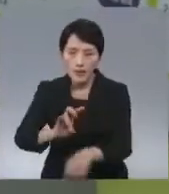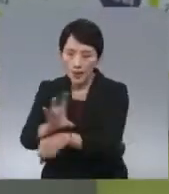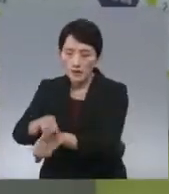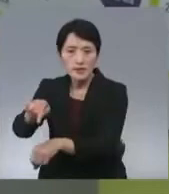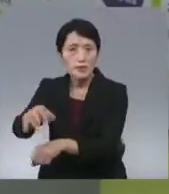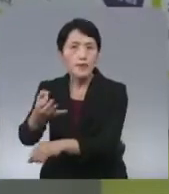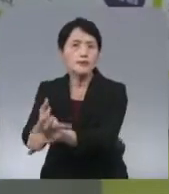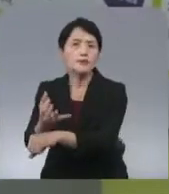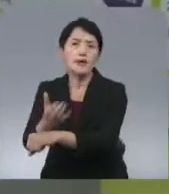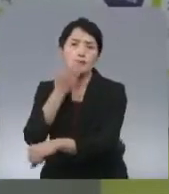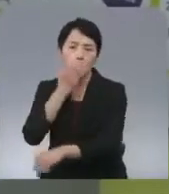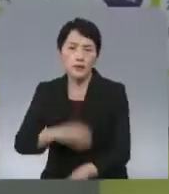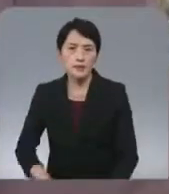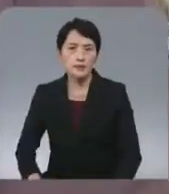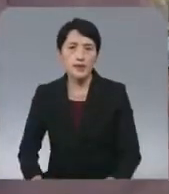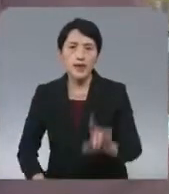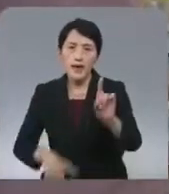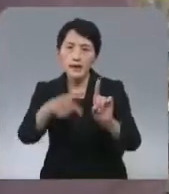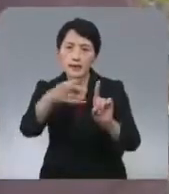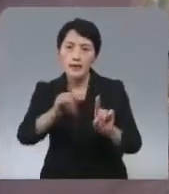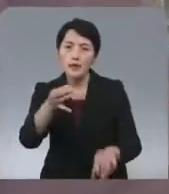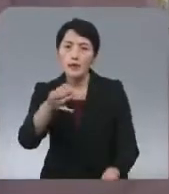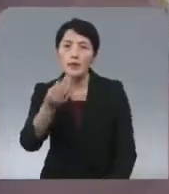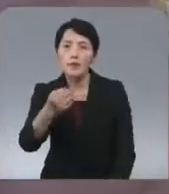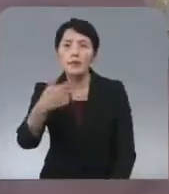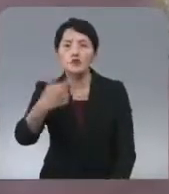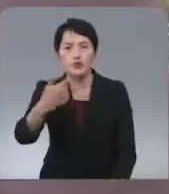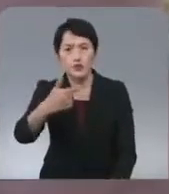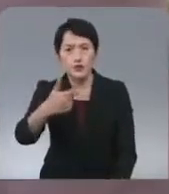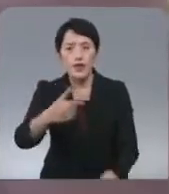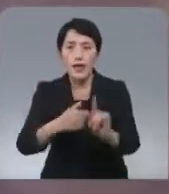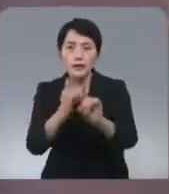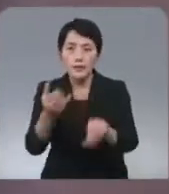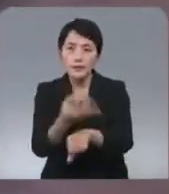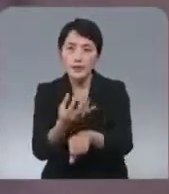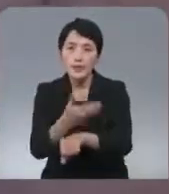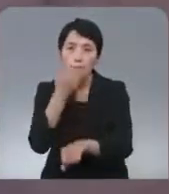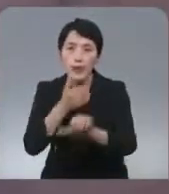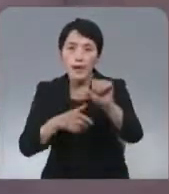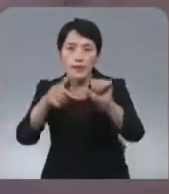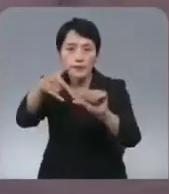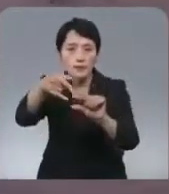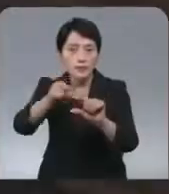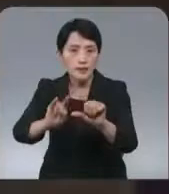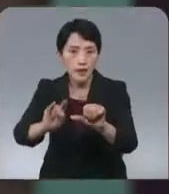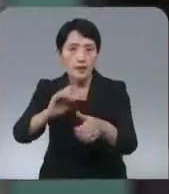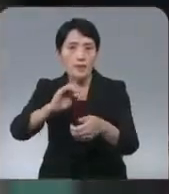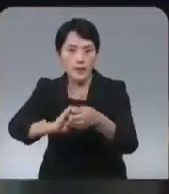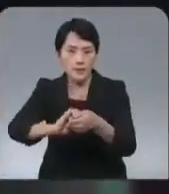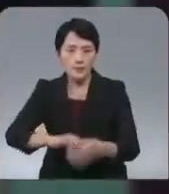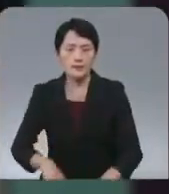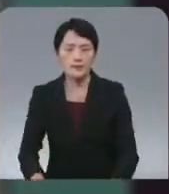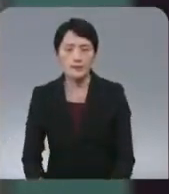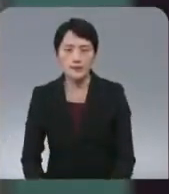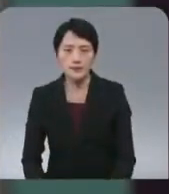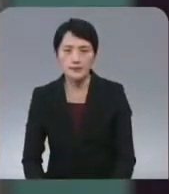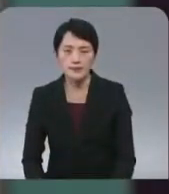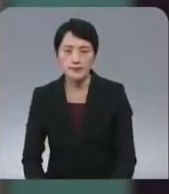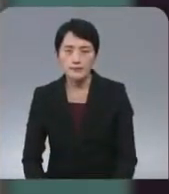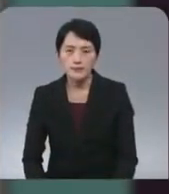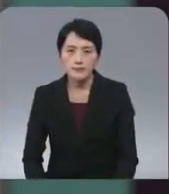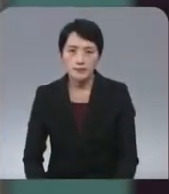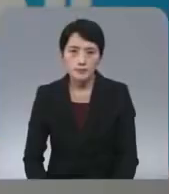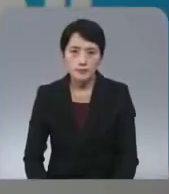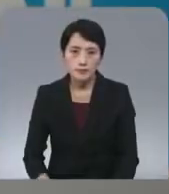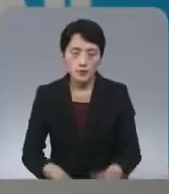человек это на 8 человек больше чем накануне 245 тысяч девятьсот сорок процентов получают лечения в домашних условиях